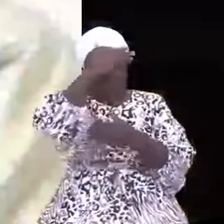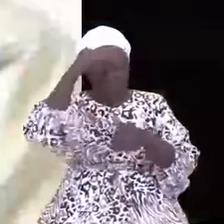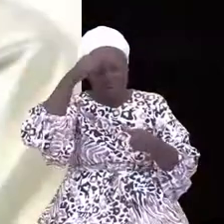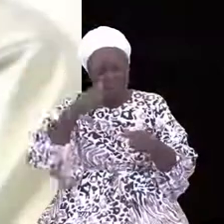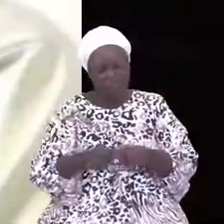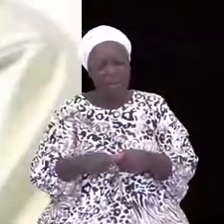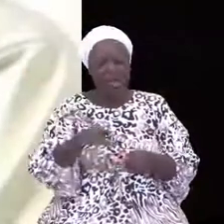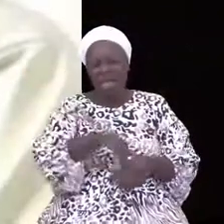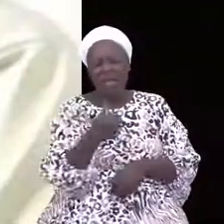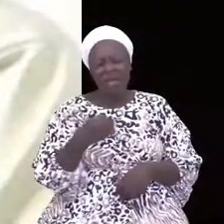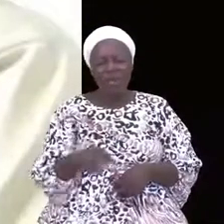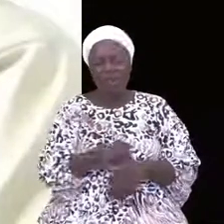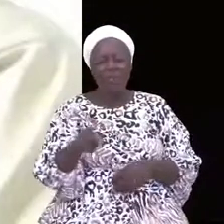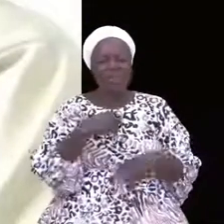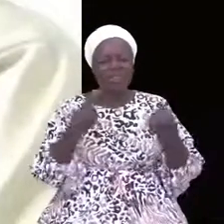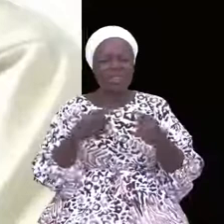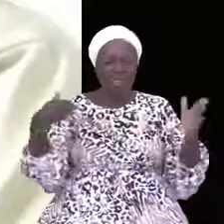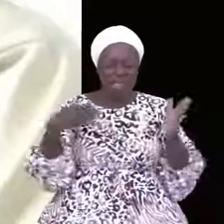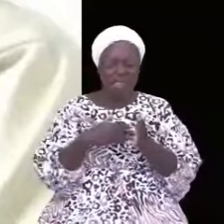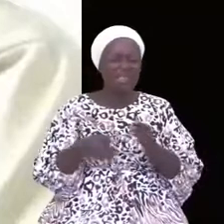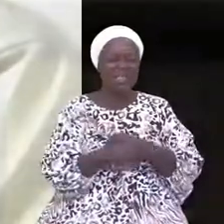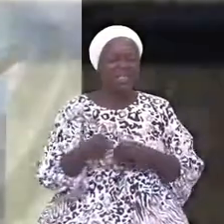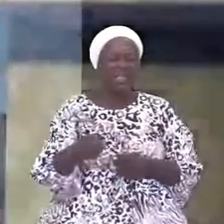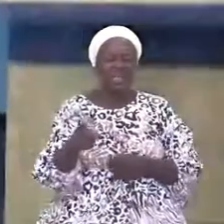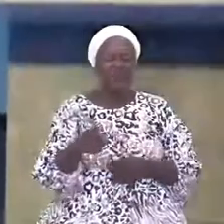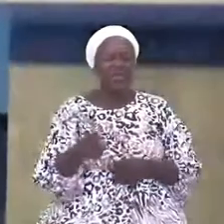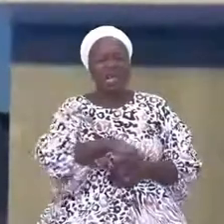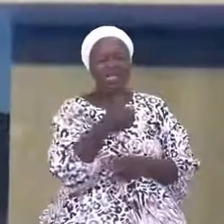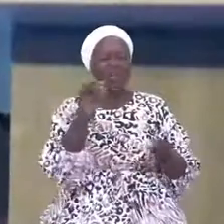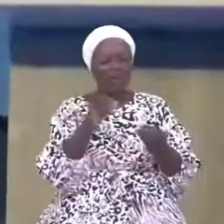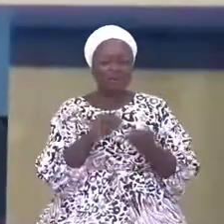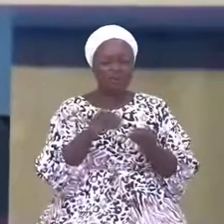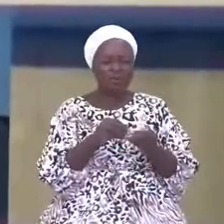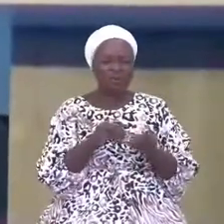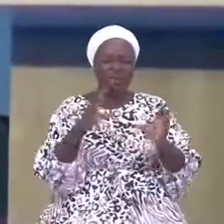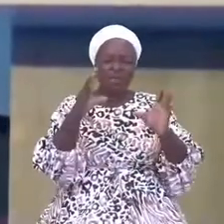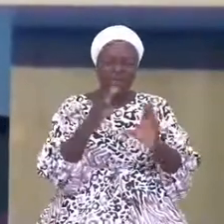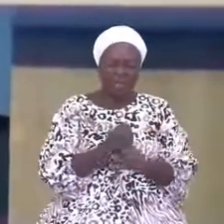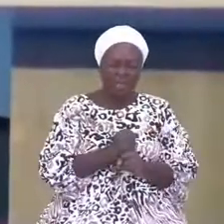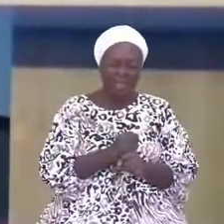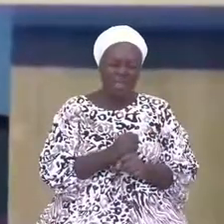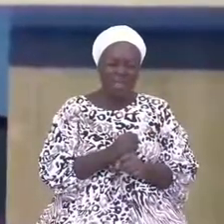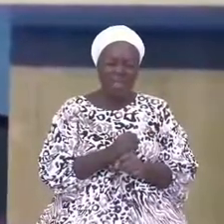Dieu. Pour que tu ne te souviennes plus de ses péchés contre eux.